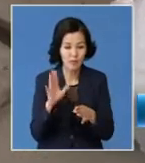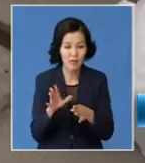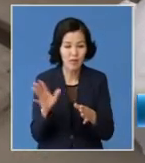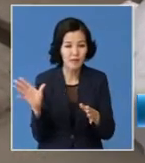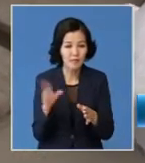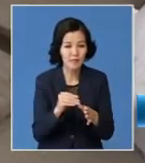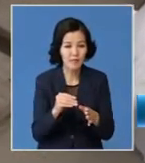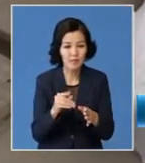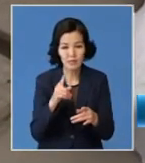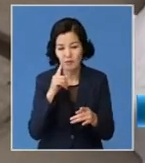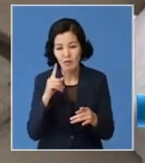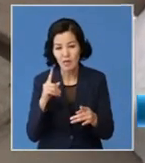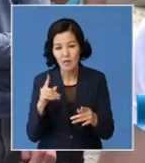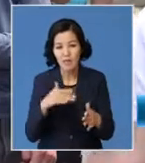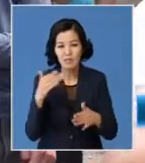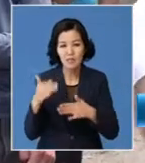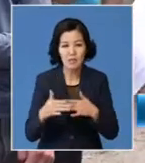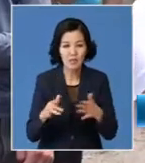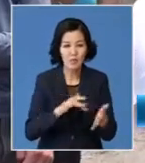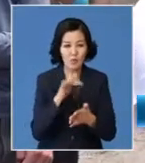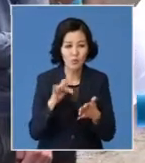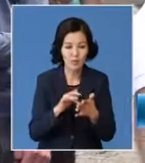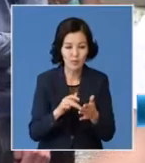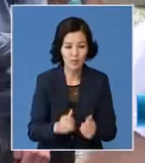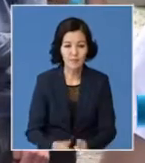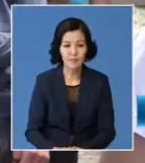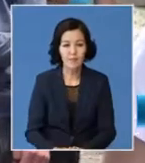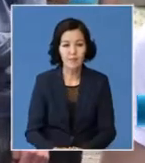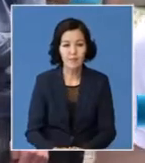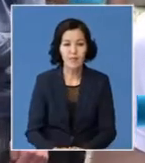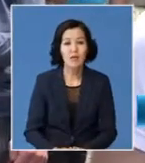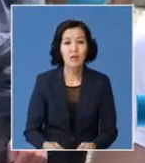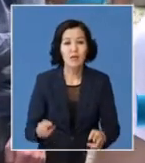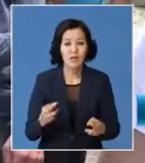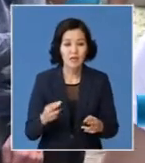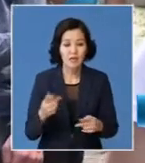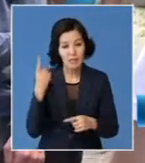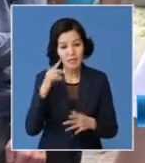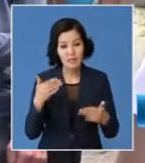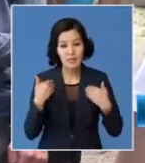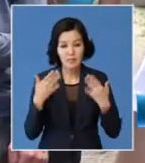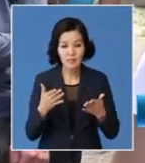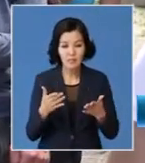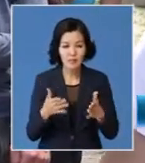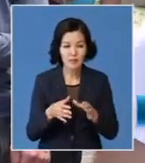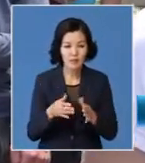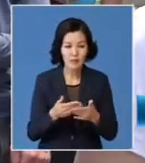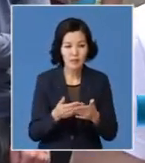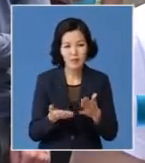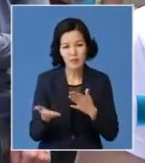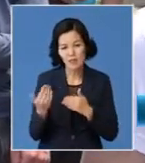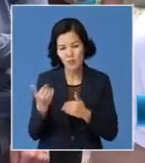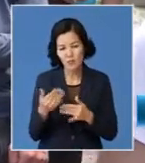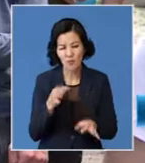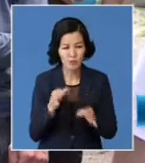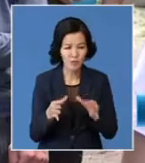живут в черте города. Такая мысль у нас как бы зарождалась давным-давно. С ребятами как-то мы обсуждали этот момент о том,